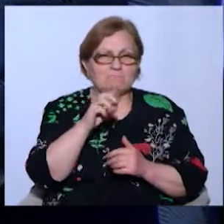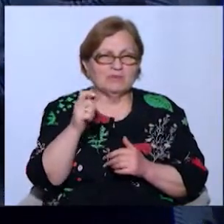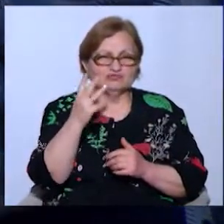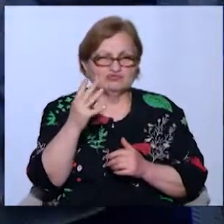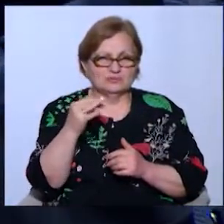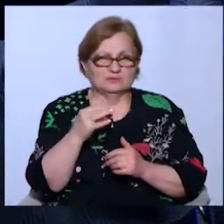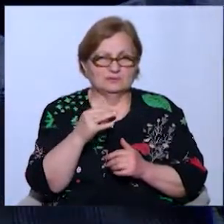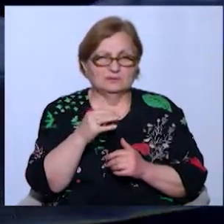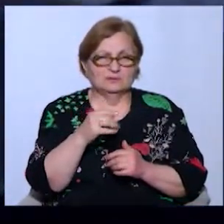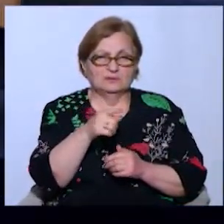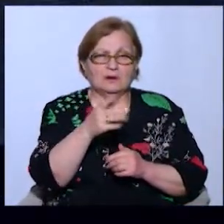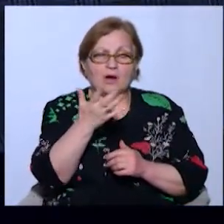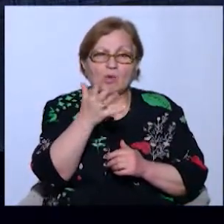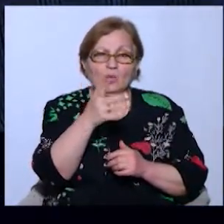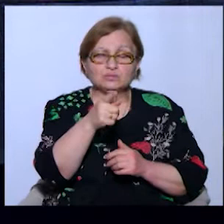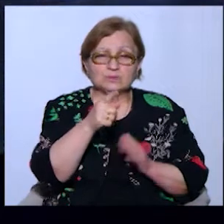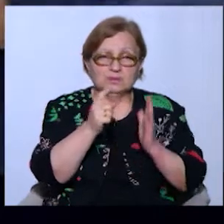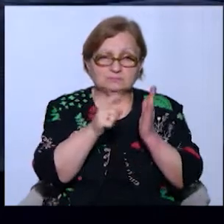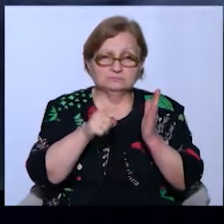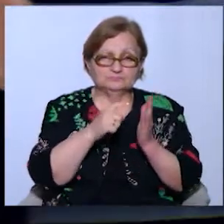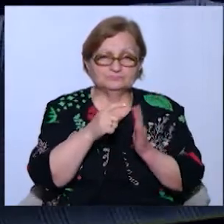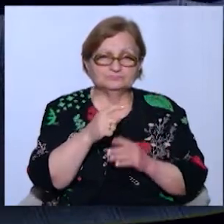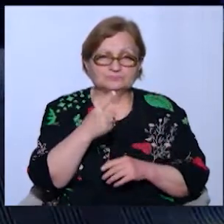გიდათ ხუთიანი, ხუთიანის ალბათობა იქნება